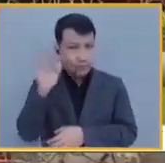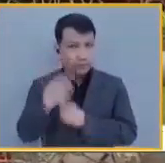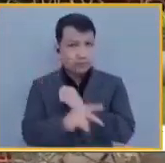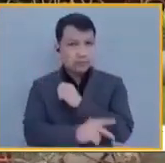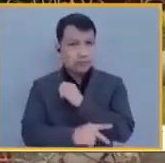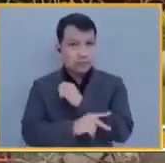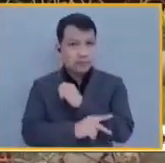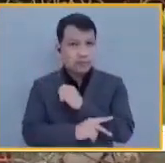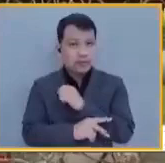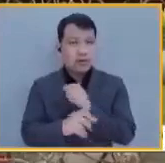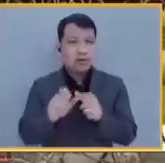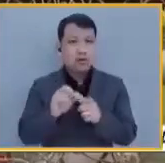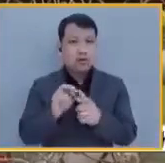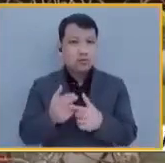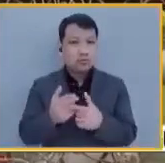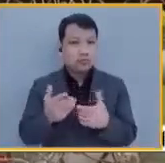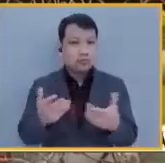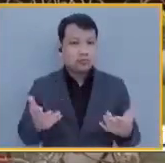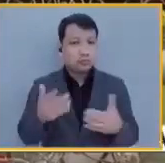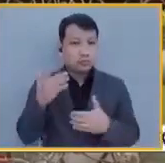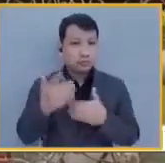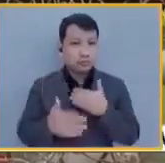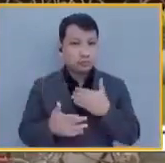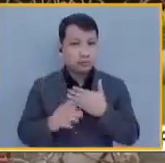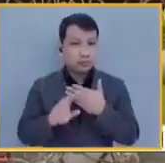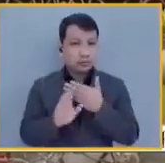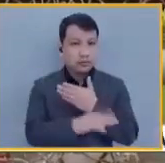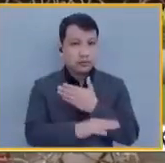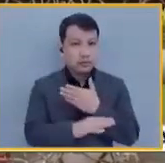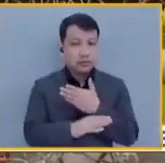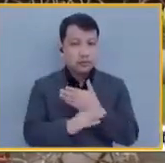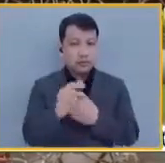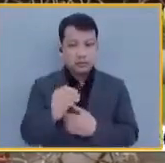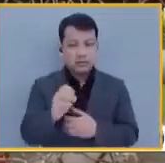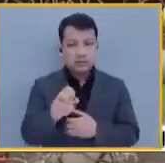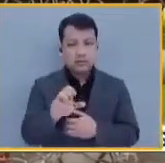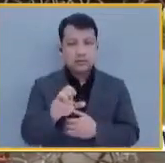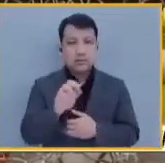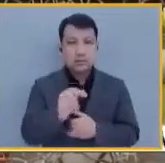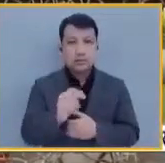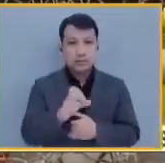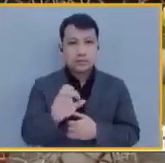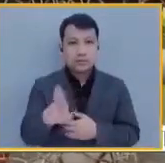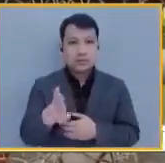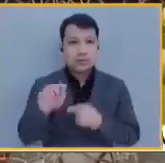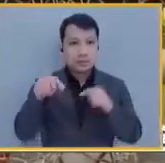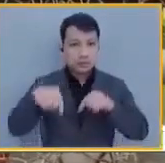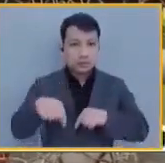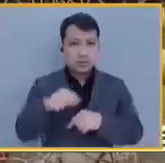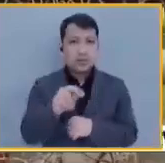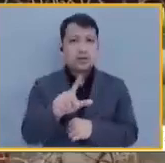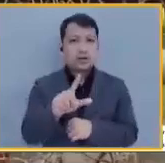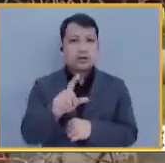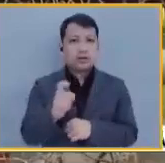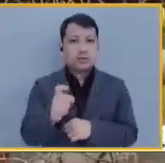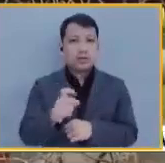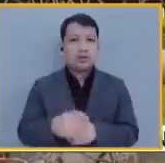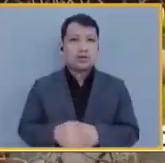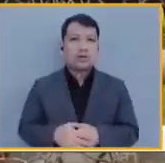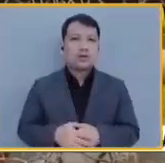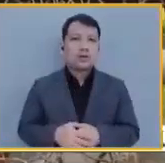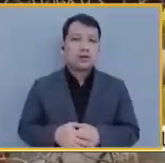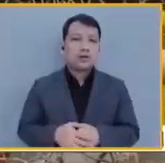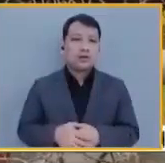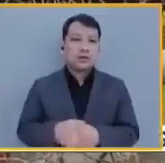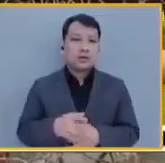naman kaya yung mga maagang babalik sa Metro Manila. Huwag kayong mag-alala dahil dito sa North Luzon Expressway ay magaan na daloy